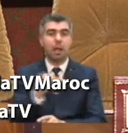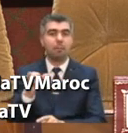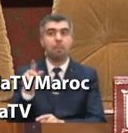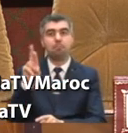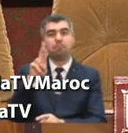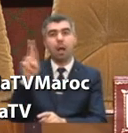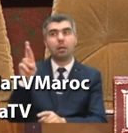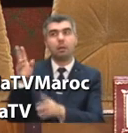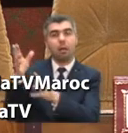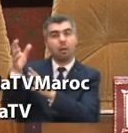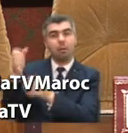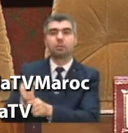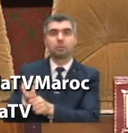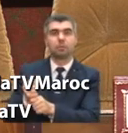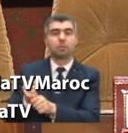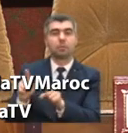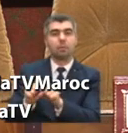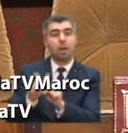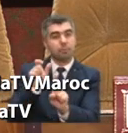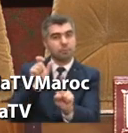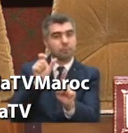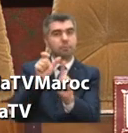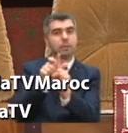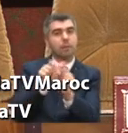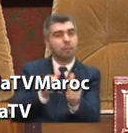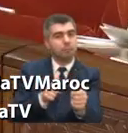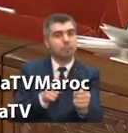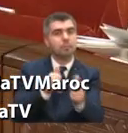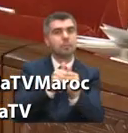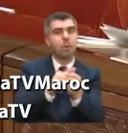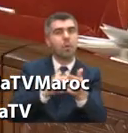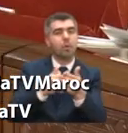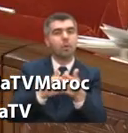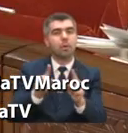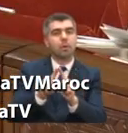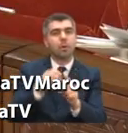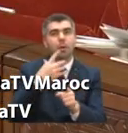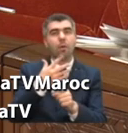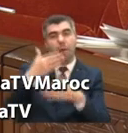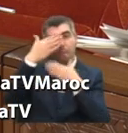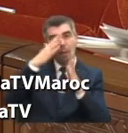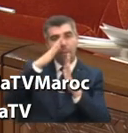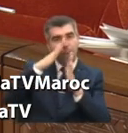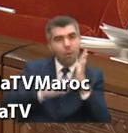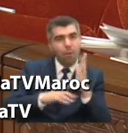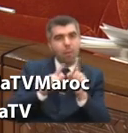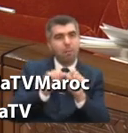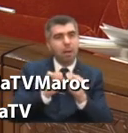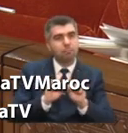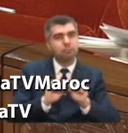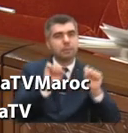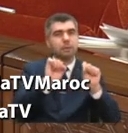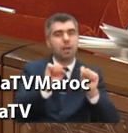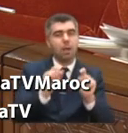أطرت وواكبت الوضع الاستثنائي الذي تجتازه البلاد لمواجهة جائحة كورونا